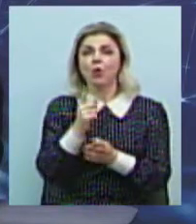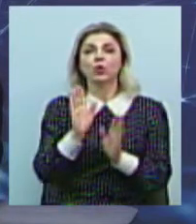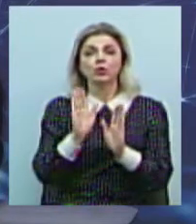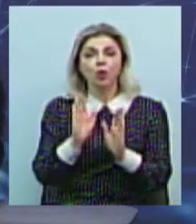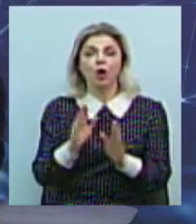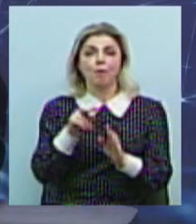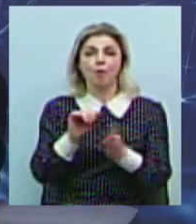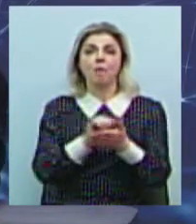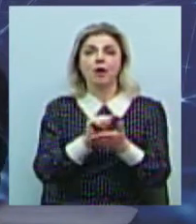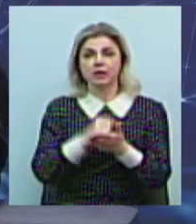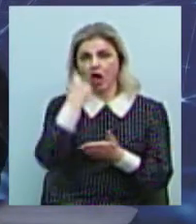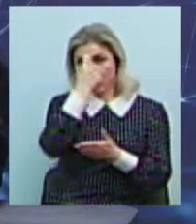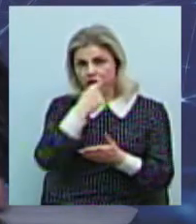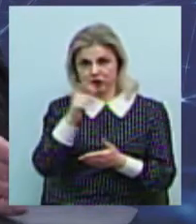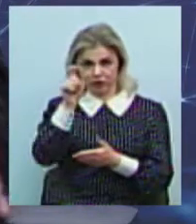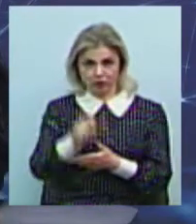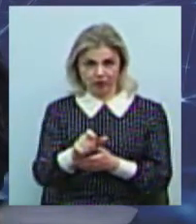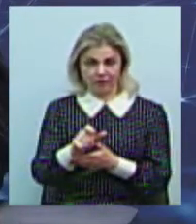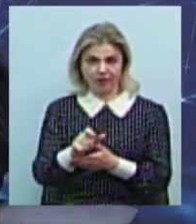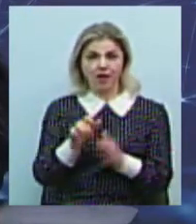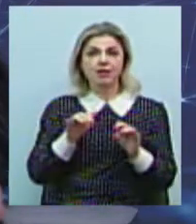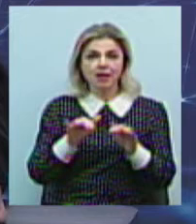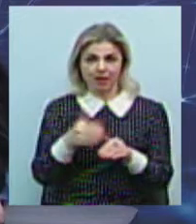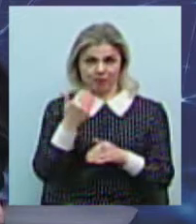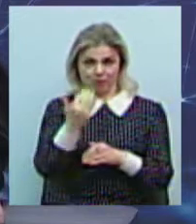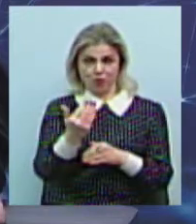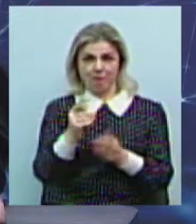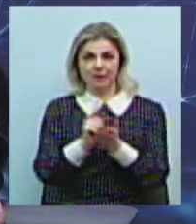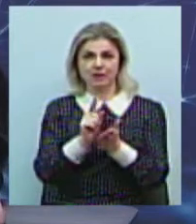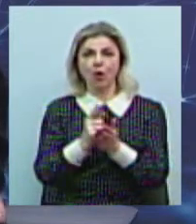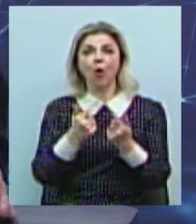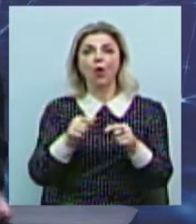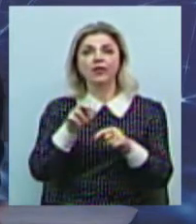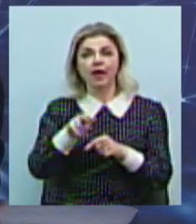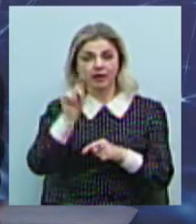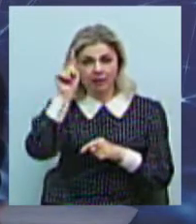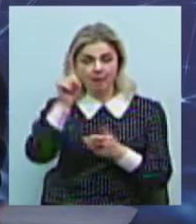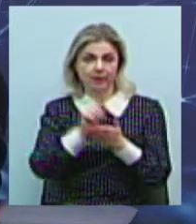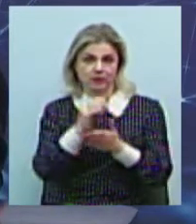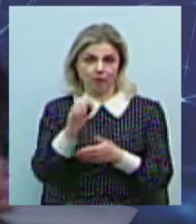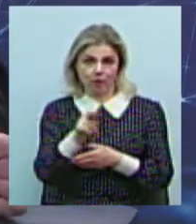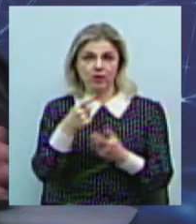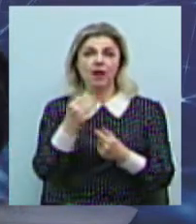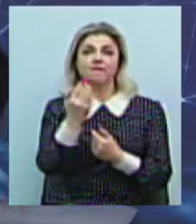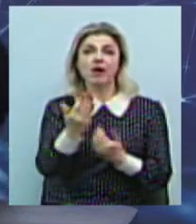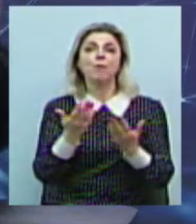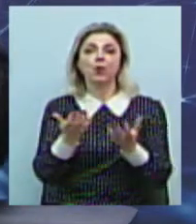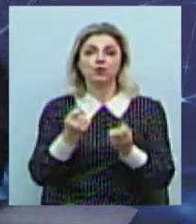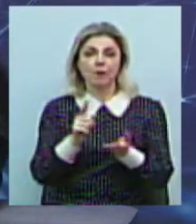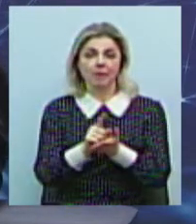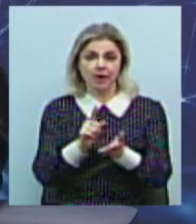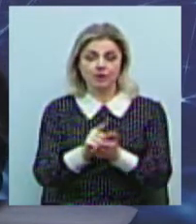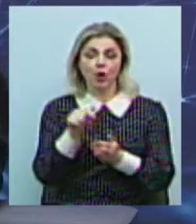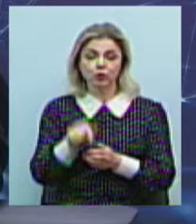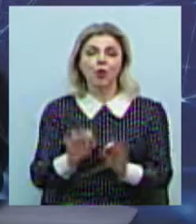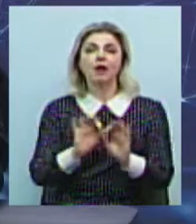тільки за матеріалами пенсійної справи. Безпосередньо у пенсійному відділі пенсійного фонду, де ви отримуєте пенсію. Тут я можу тільки розказати